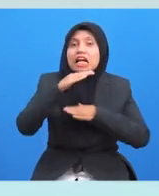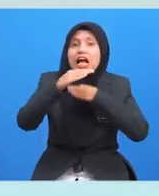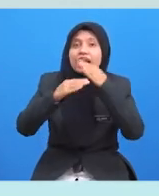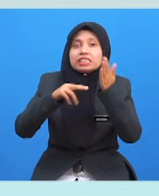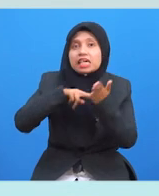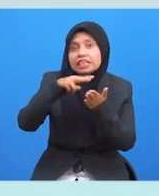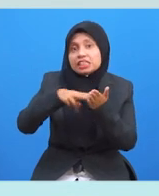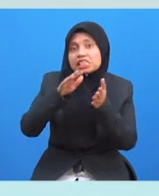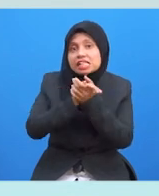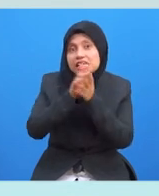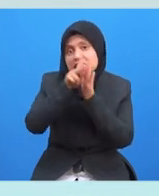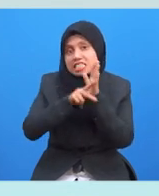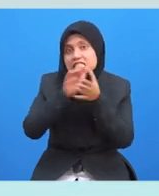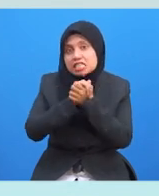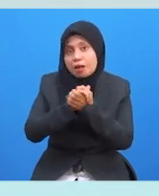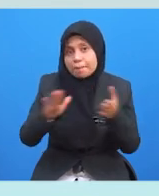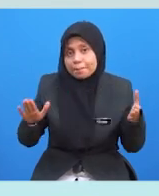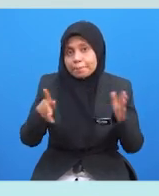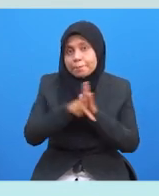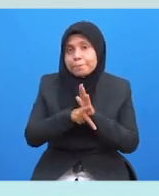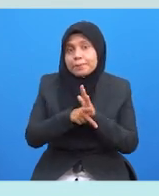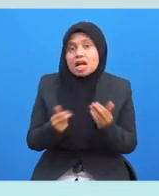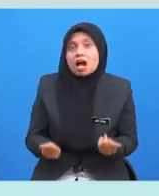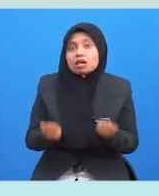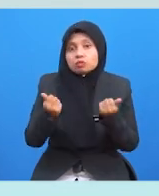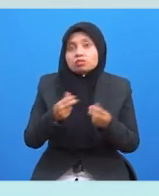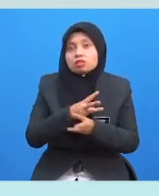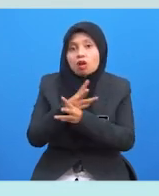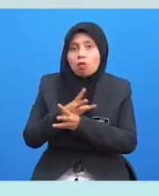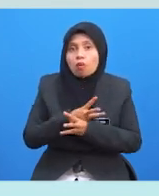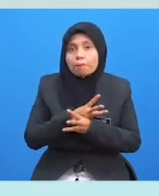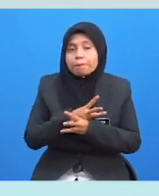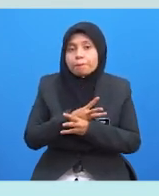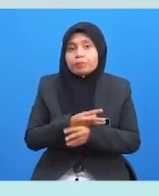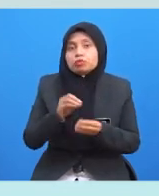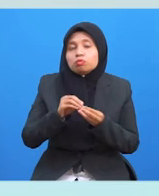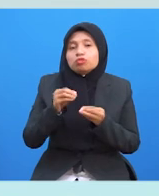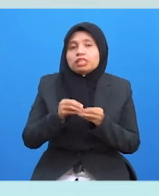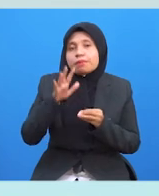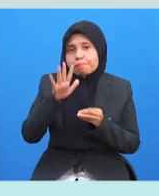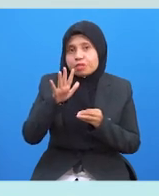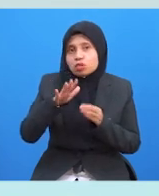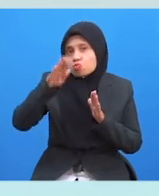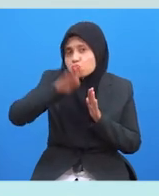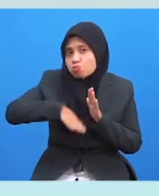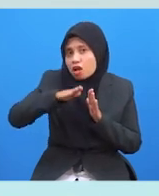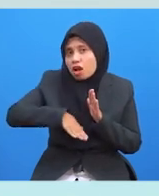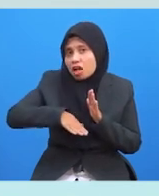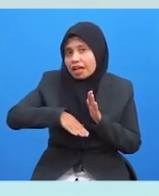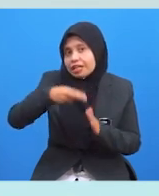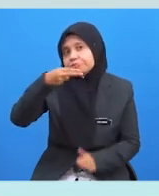meningkatkan keselamatan pengangkutan awam. Yang kelima,